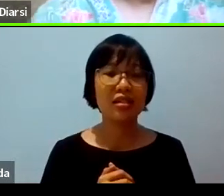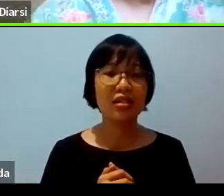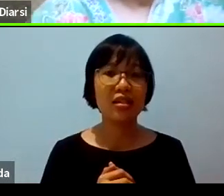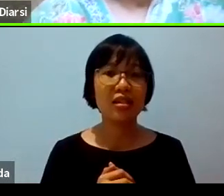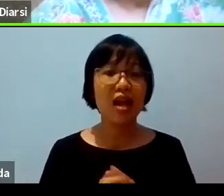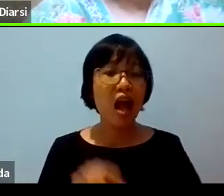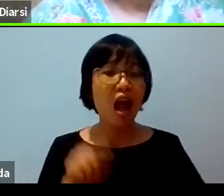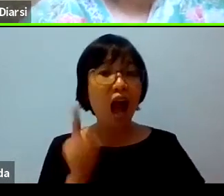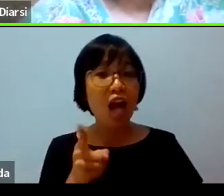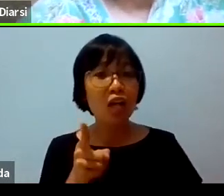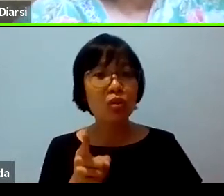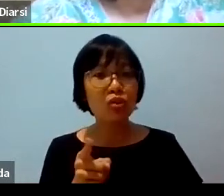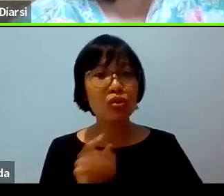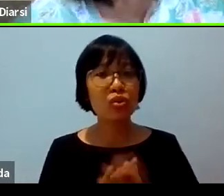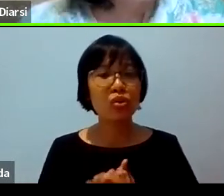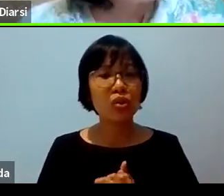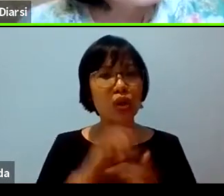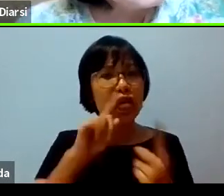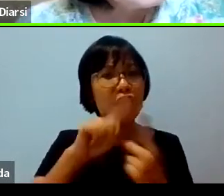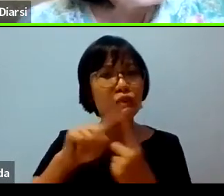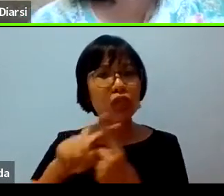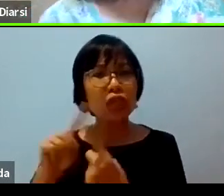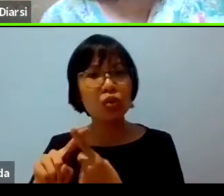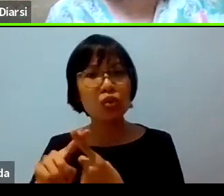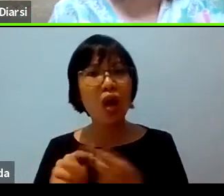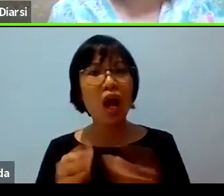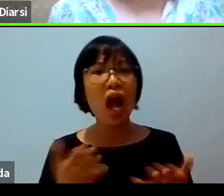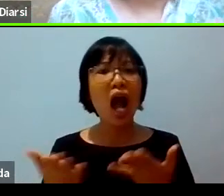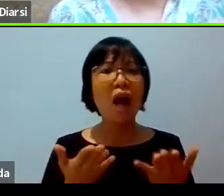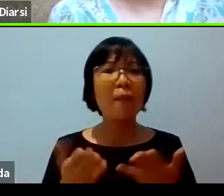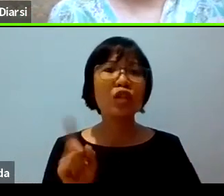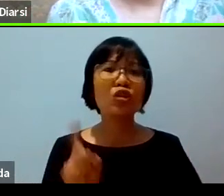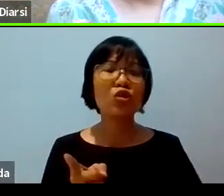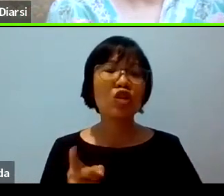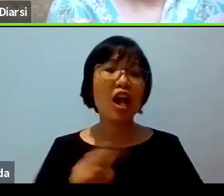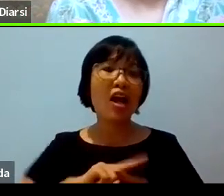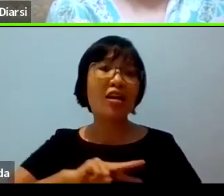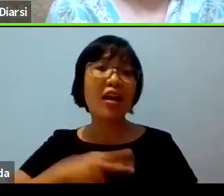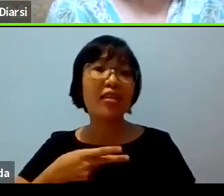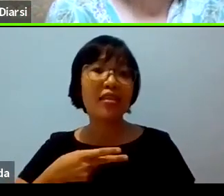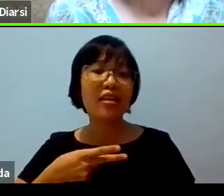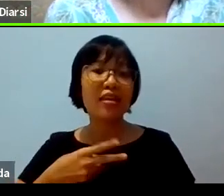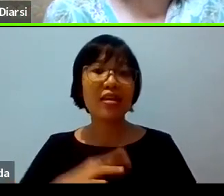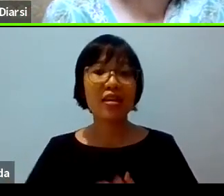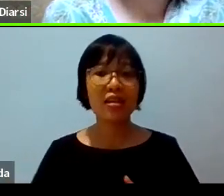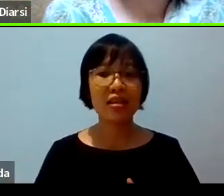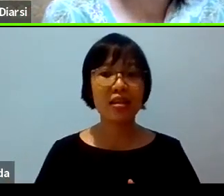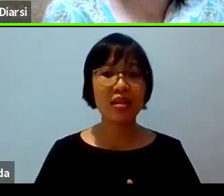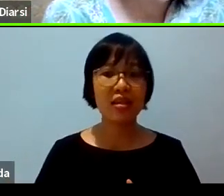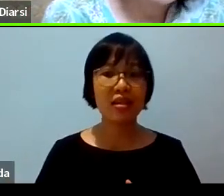sudah mengajar mata kuliah ini, itu? Itu outcome itu tidak sama sekali